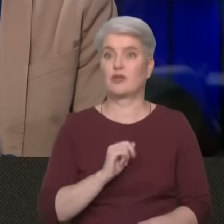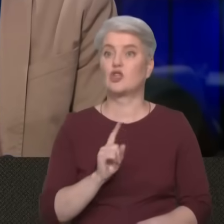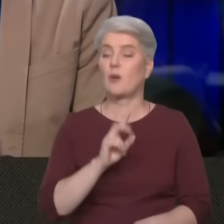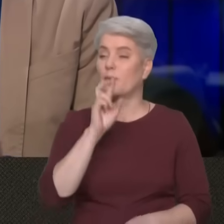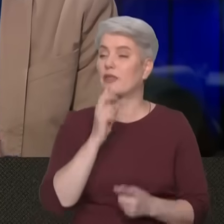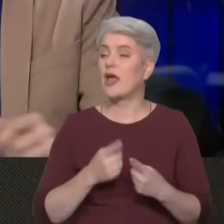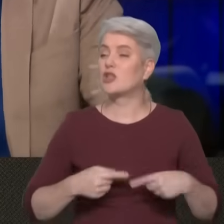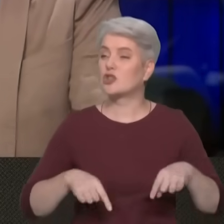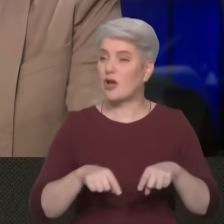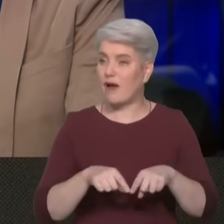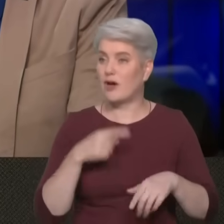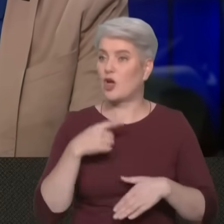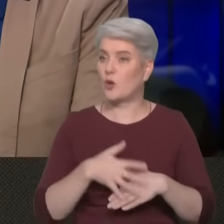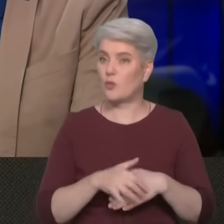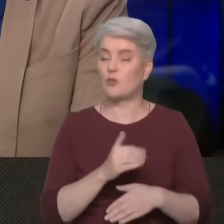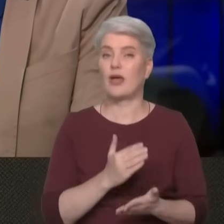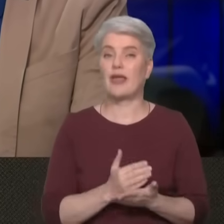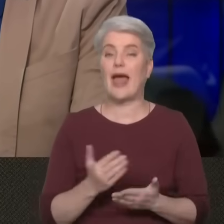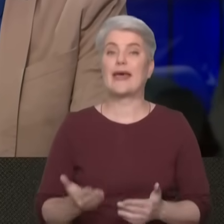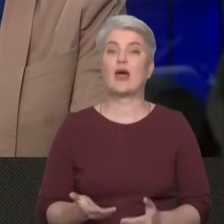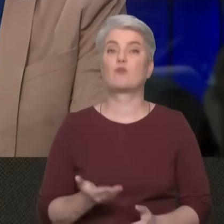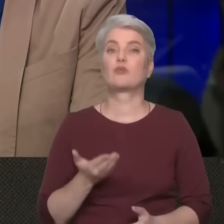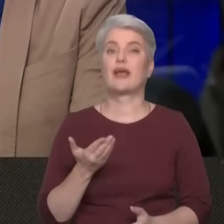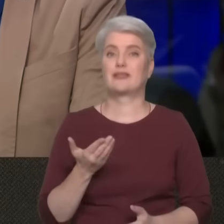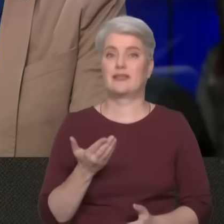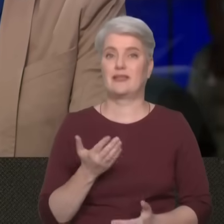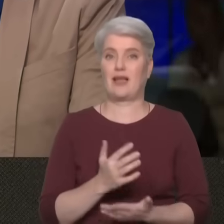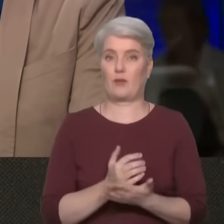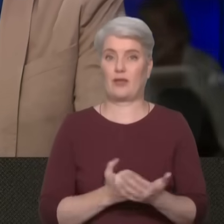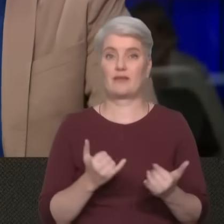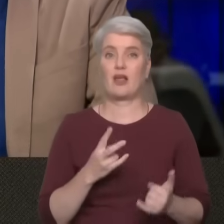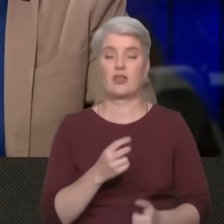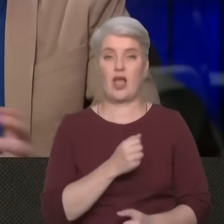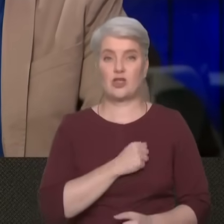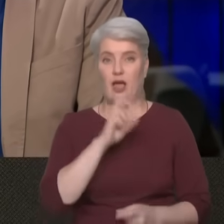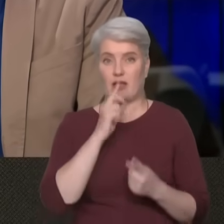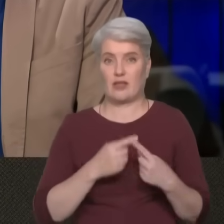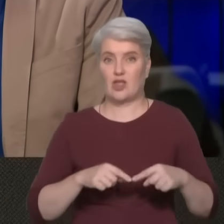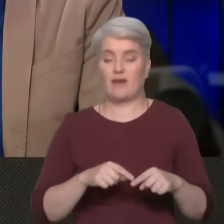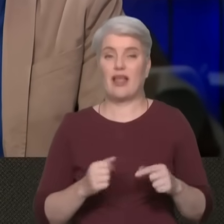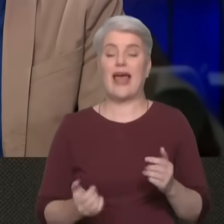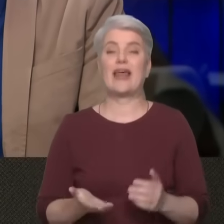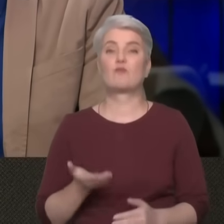держава розуміла, що в неї є певні репутаційні капітали. Сьогодні у держави, на жаль, репутаційних капіталів, які